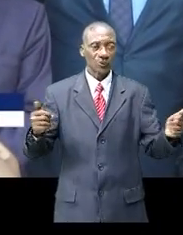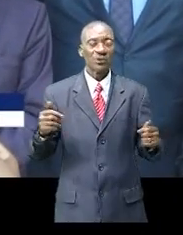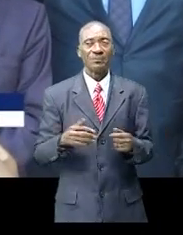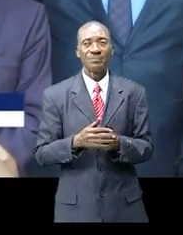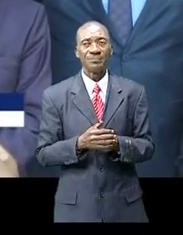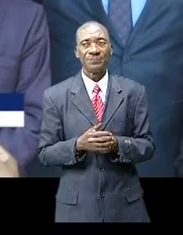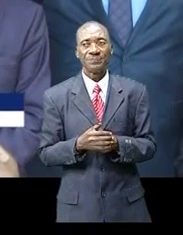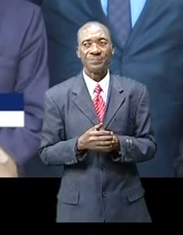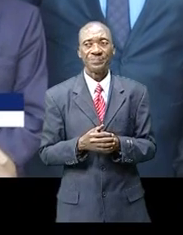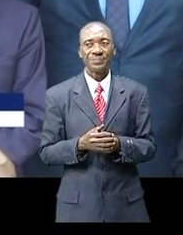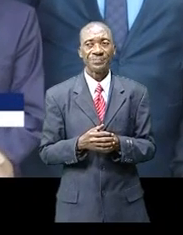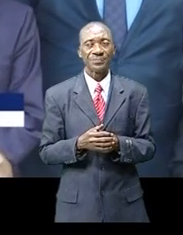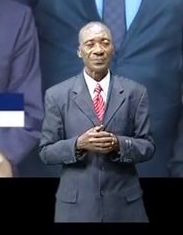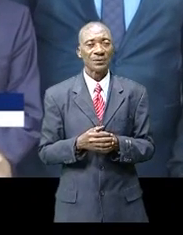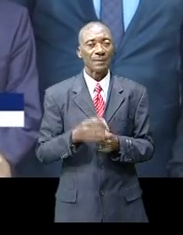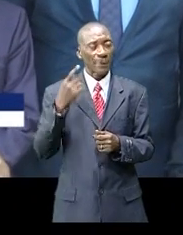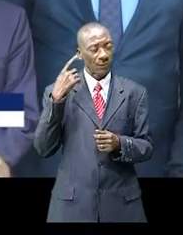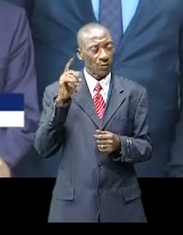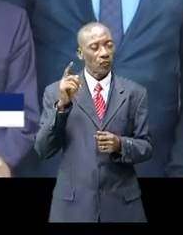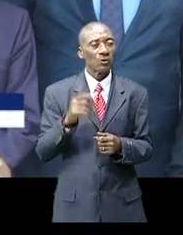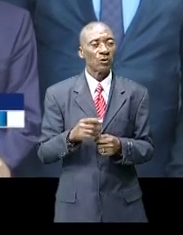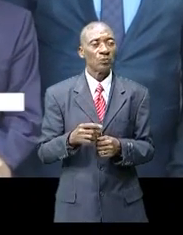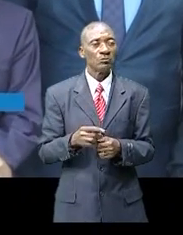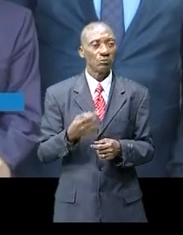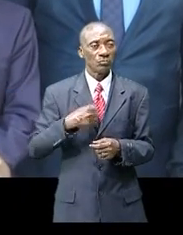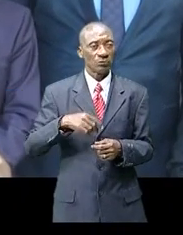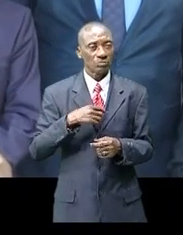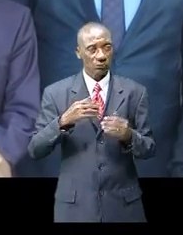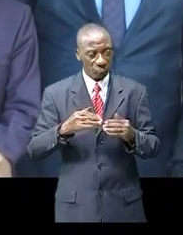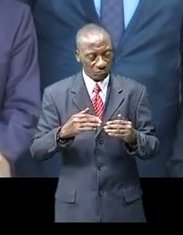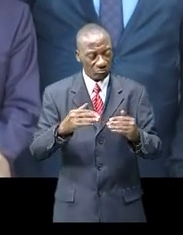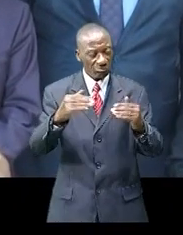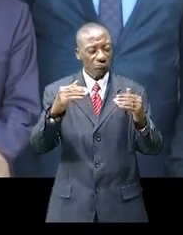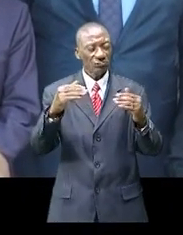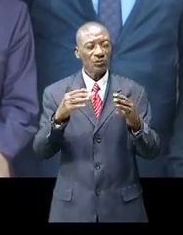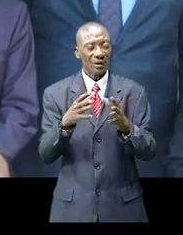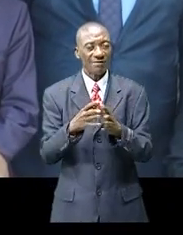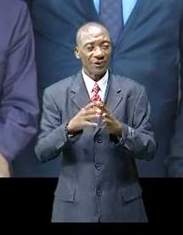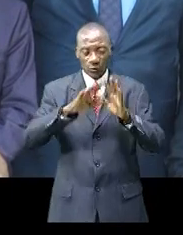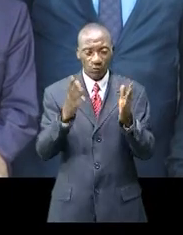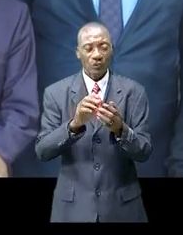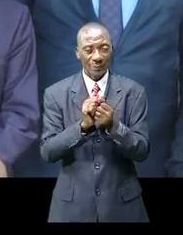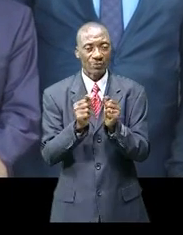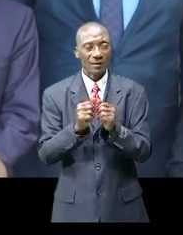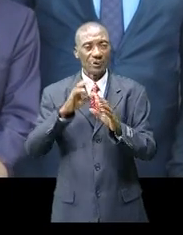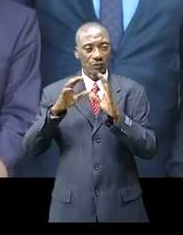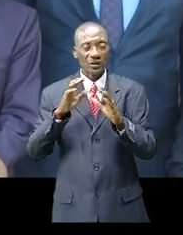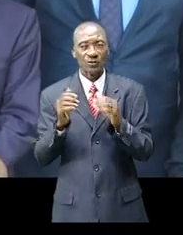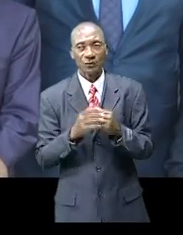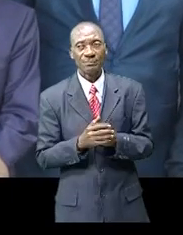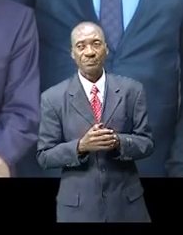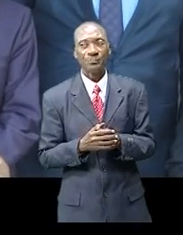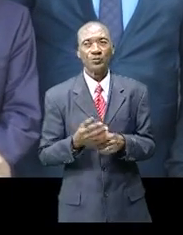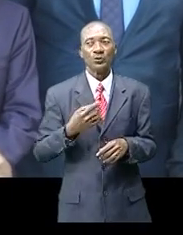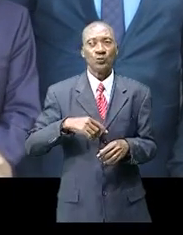vraiment en phase avec ces exigences-là. Et donc nous nous attelons à faire en sorte